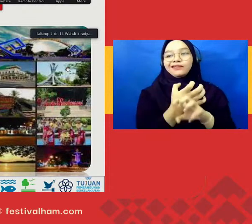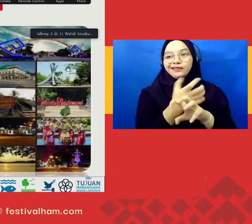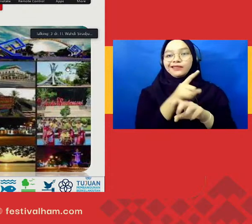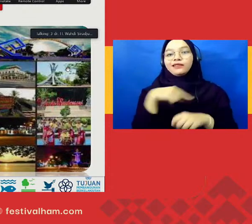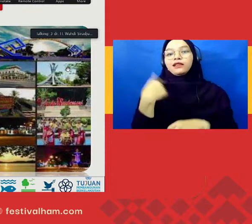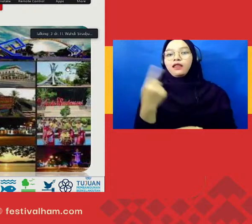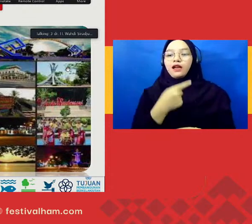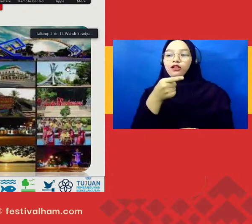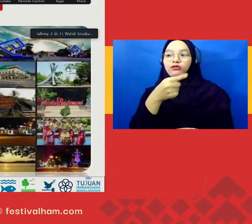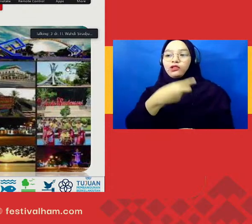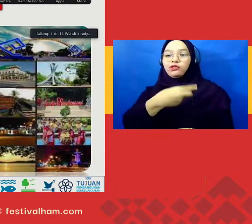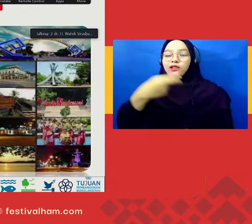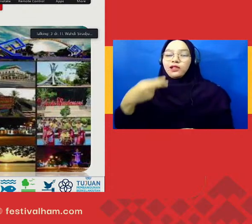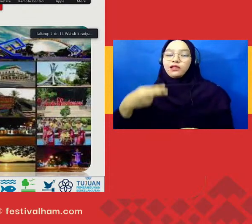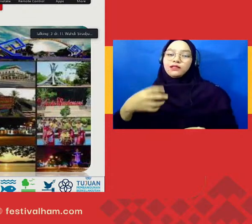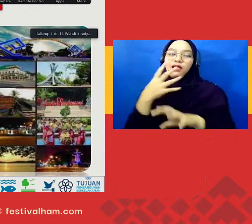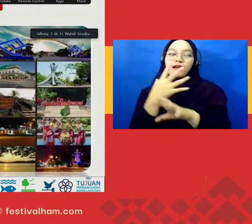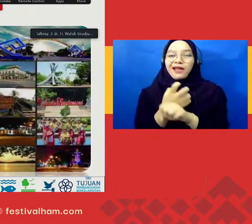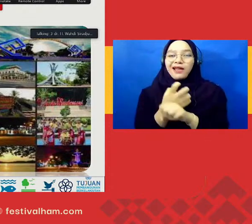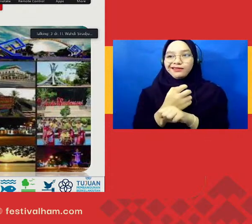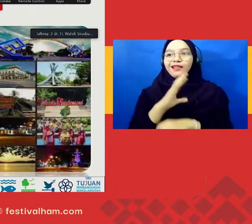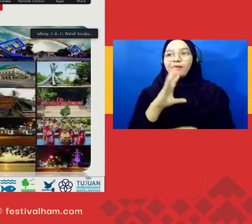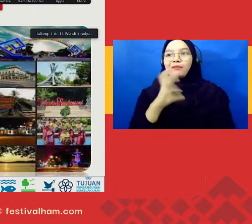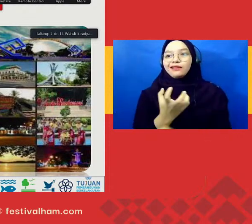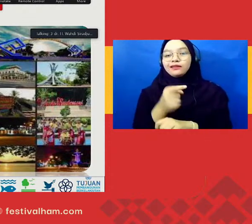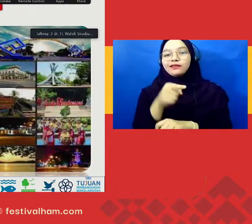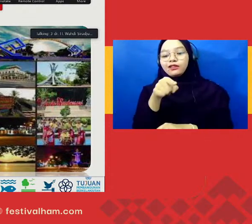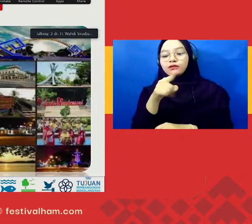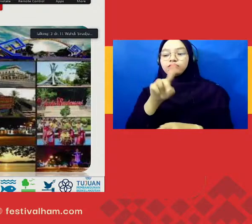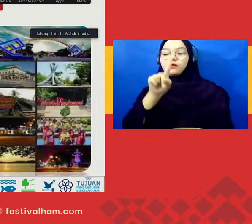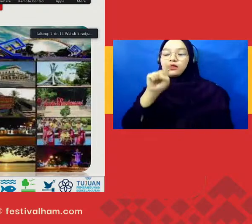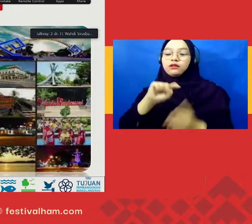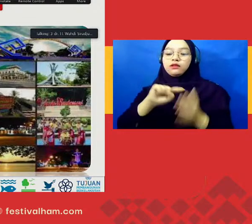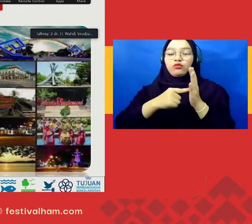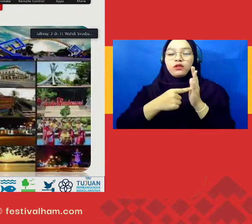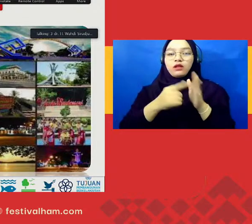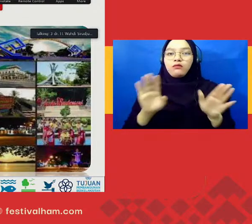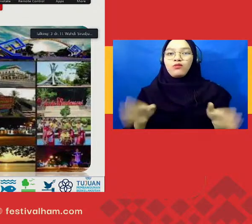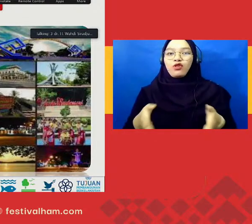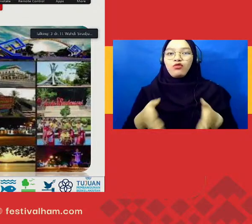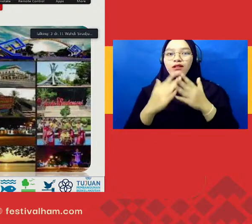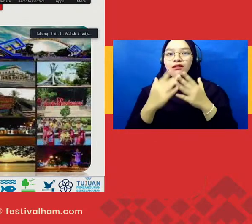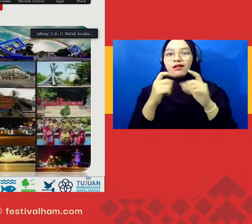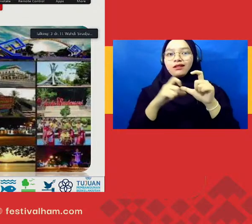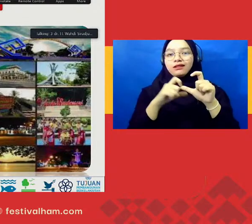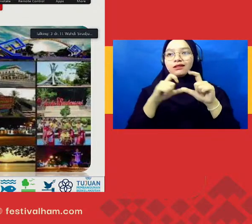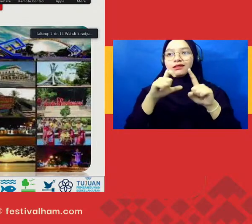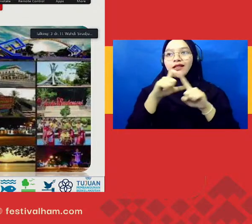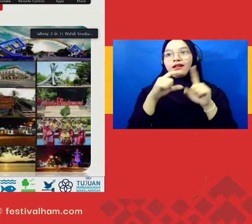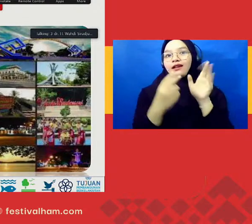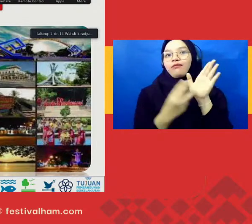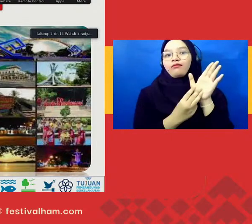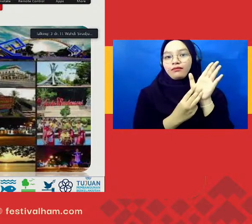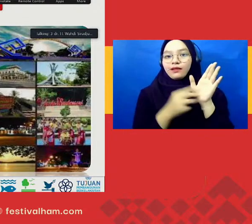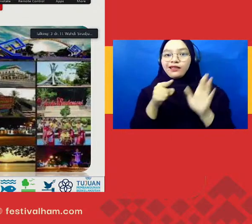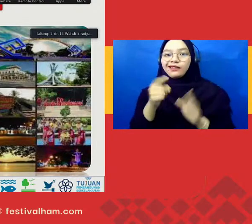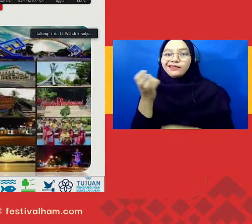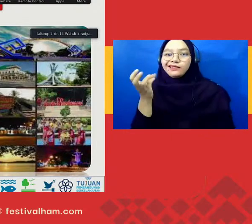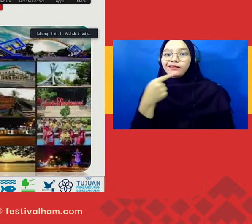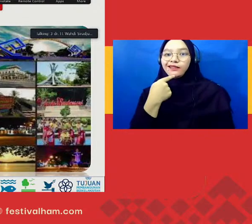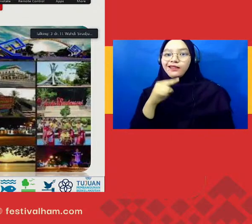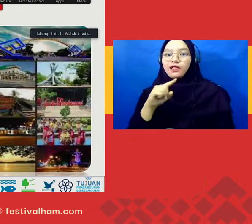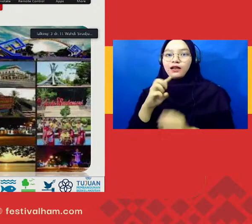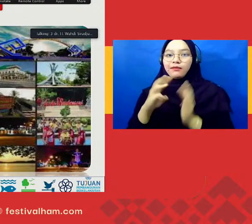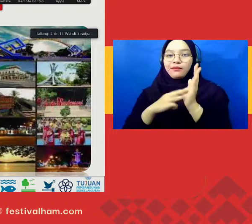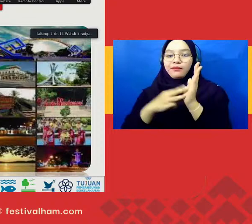tentu ini juga harus dimulai dari pembangunan sumber daya manusia. Ini sekilas tentang Metro.